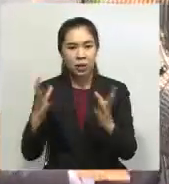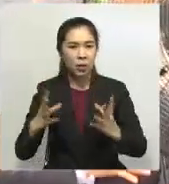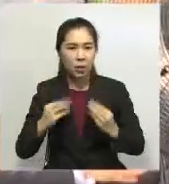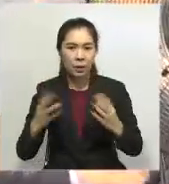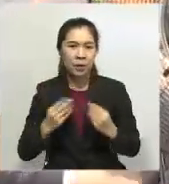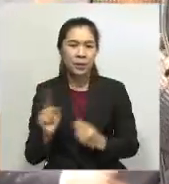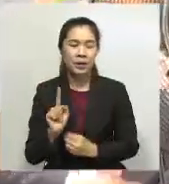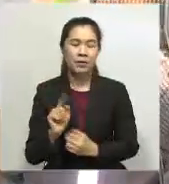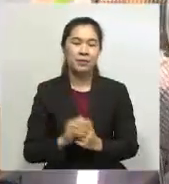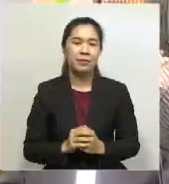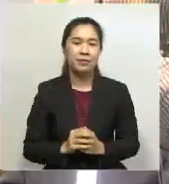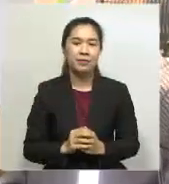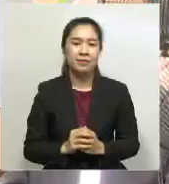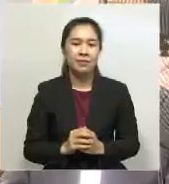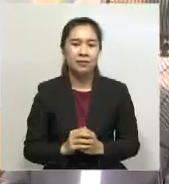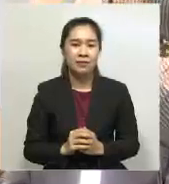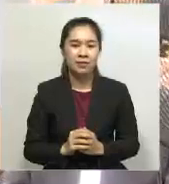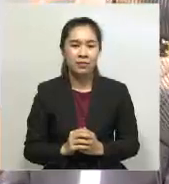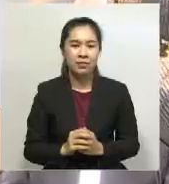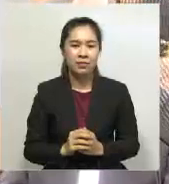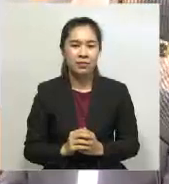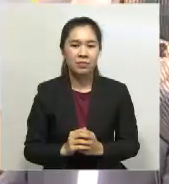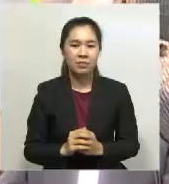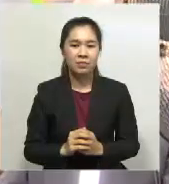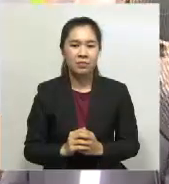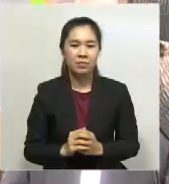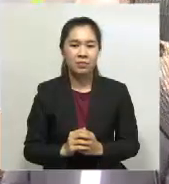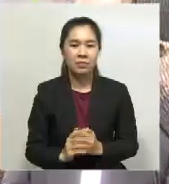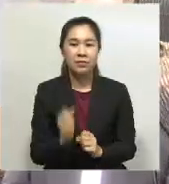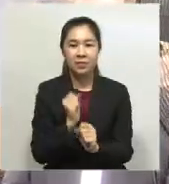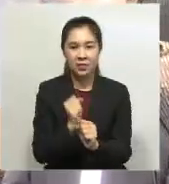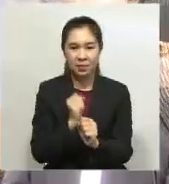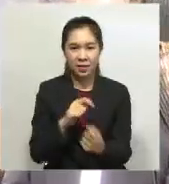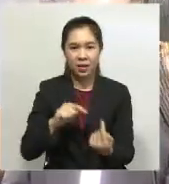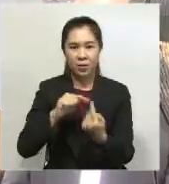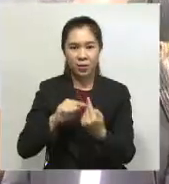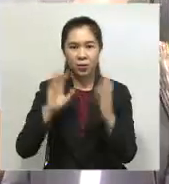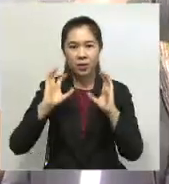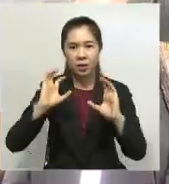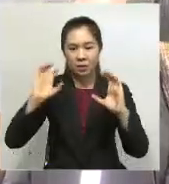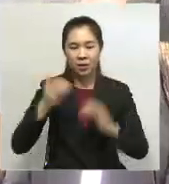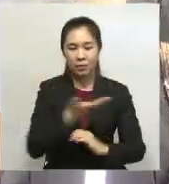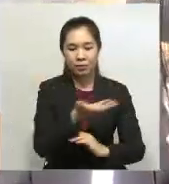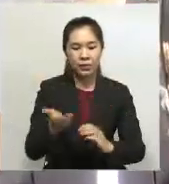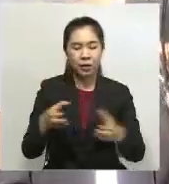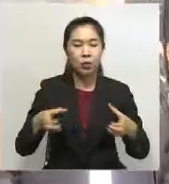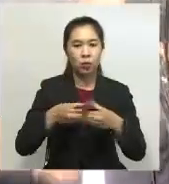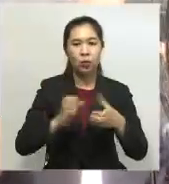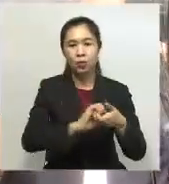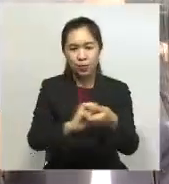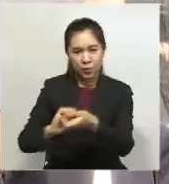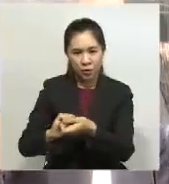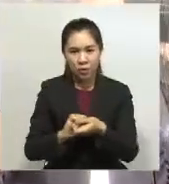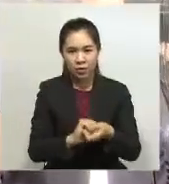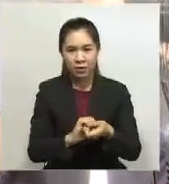ชาชนมากน้อยเพียงไรนะครับโดยเฉพาะยิ่งในเรื่องของการทำงานแบบประชารัฐนะทุกคนต้องร่วมมือกันอันนี้คือการสื่อสารสองท